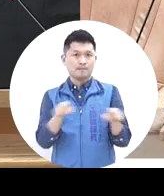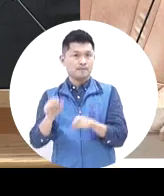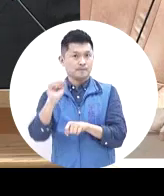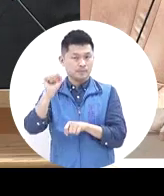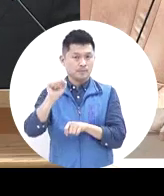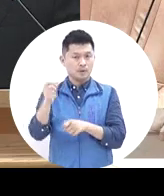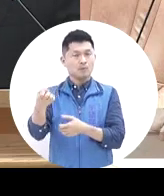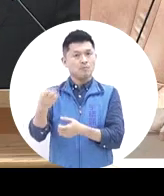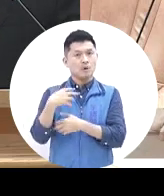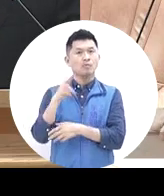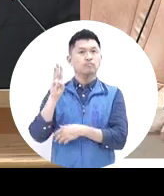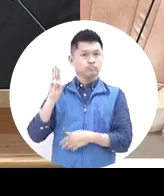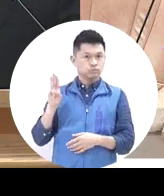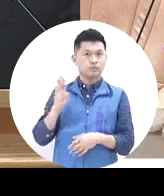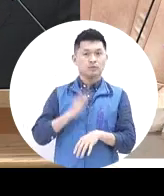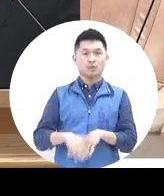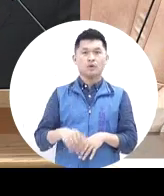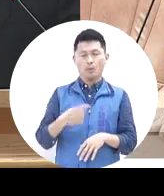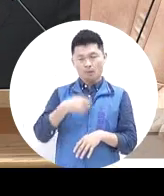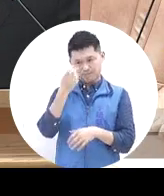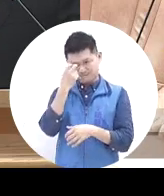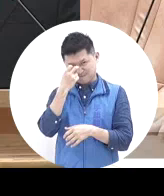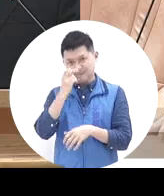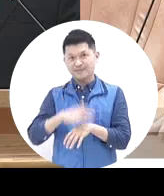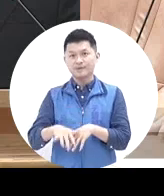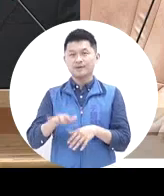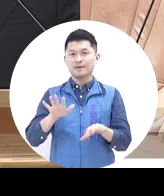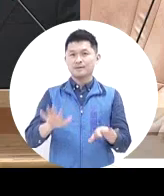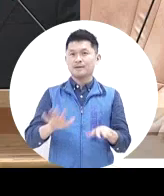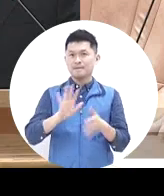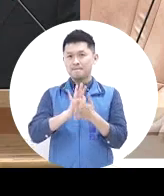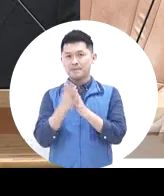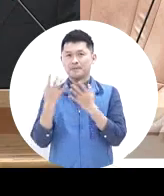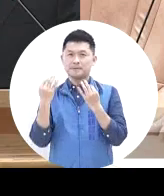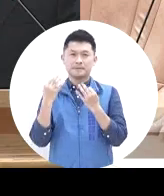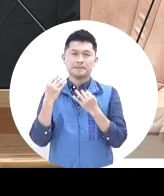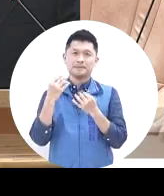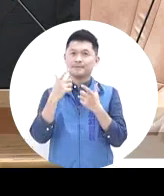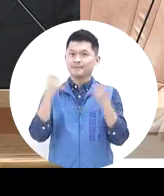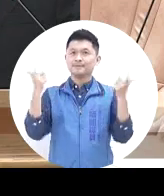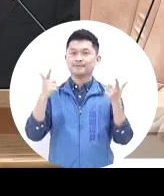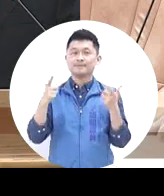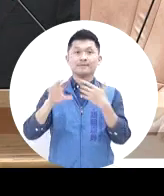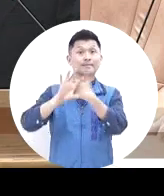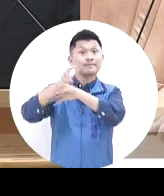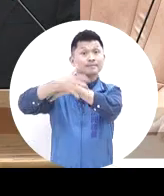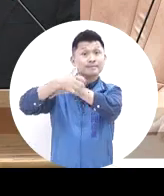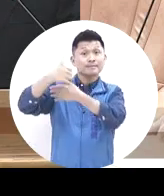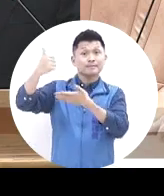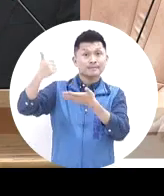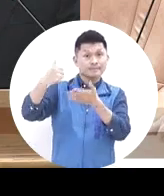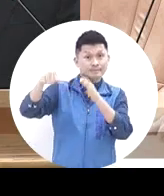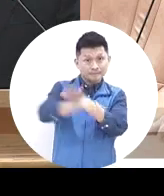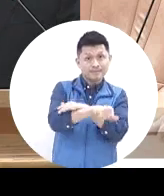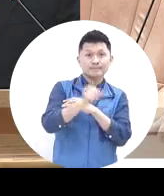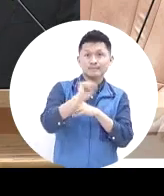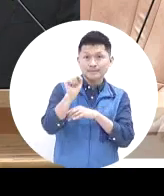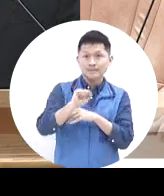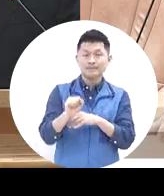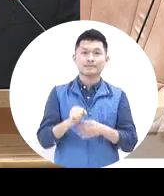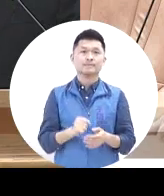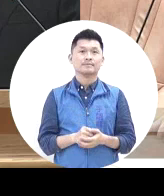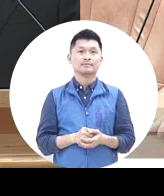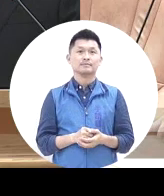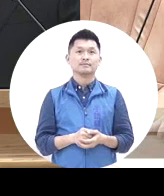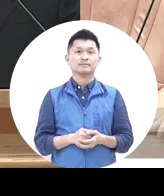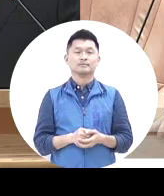那我还是在紧盯啊，因为这个变数太大，现在移工都没有办法进来嘛。光我们的停车场大家都很清楚，就